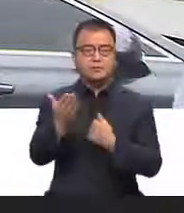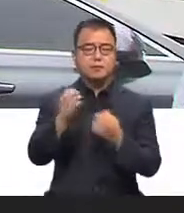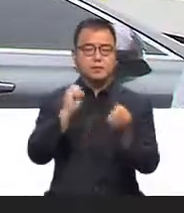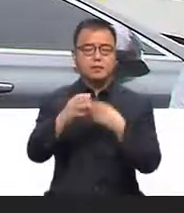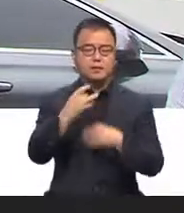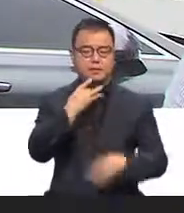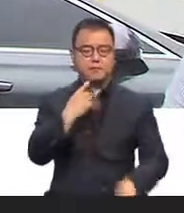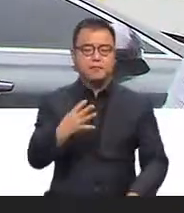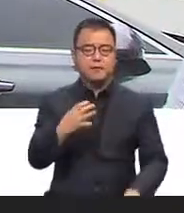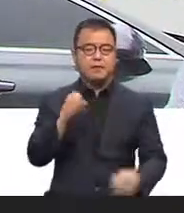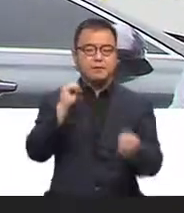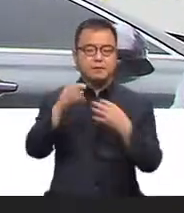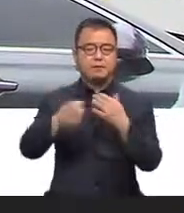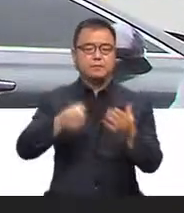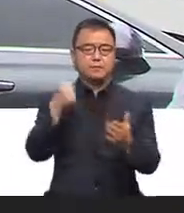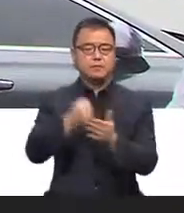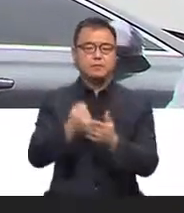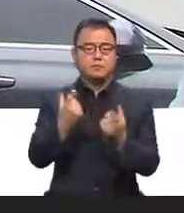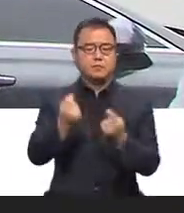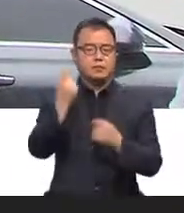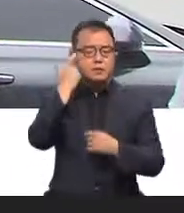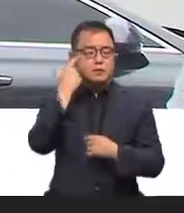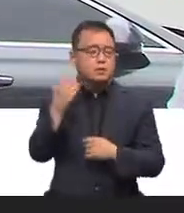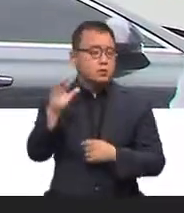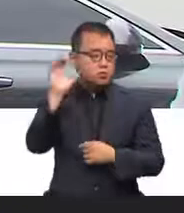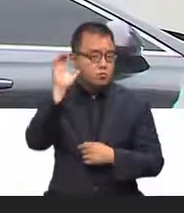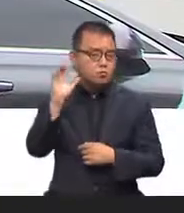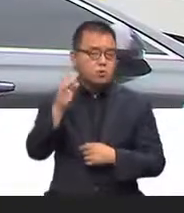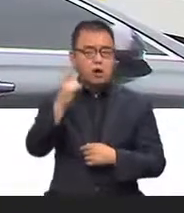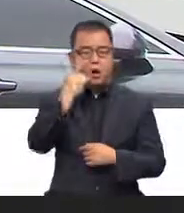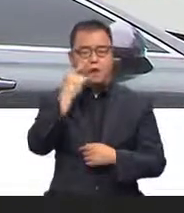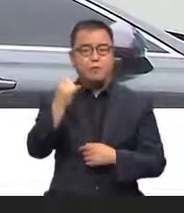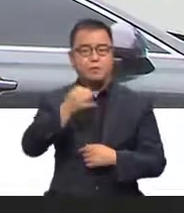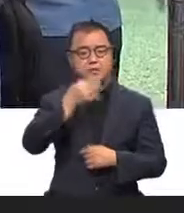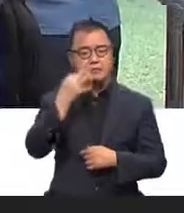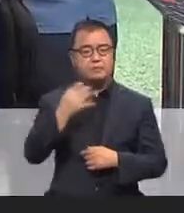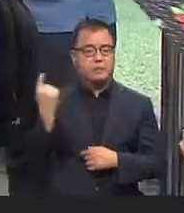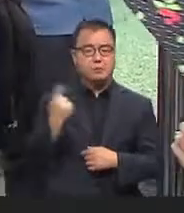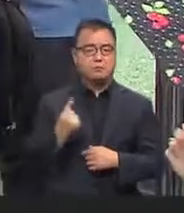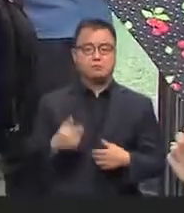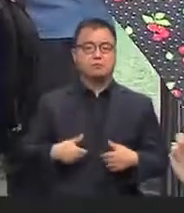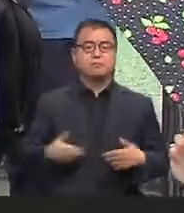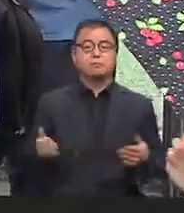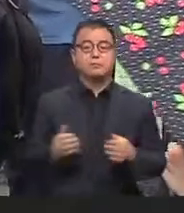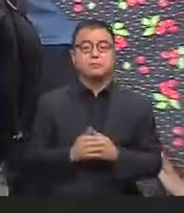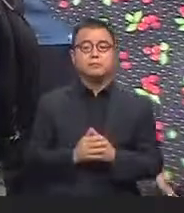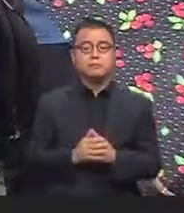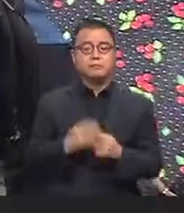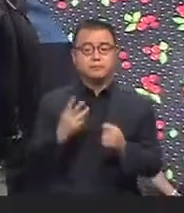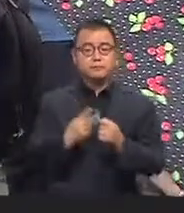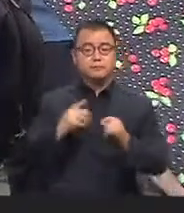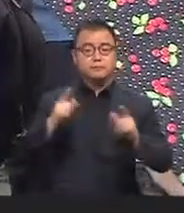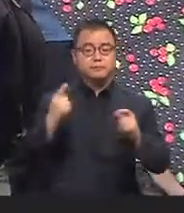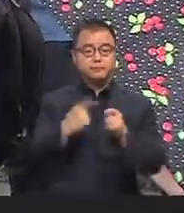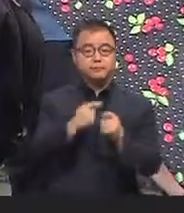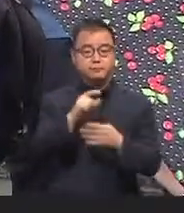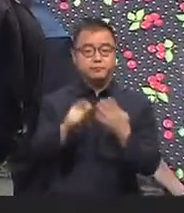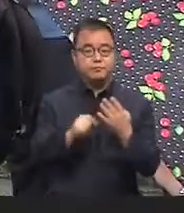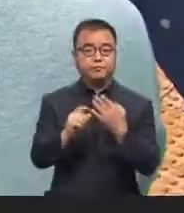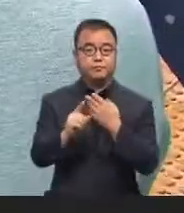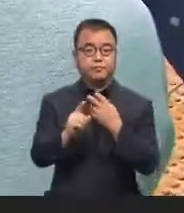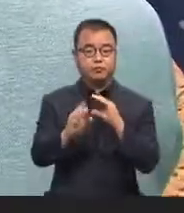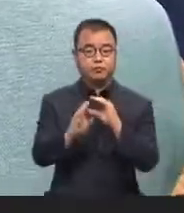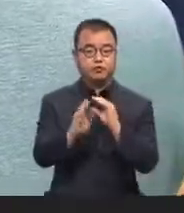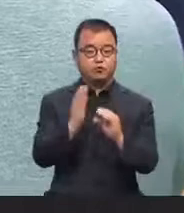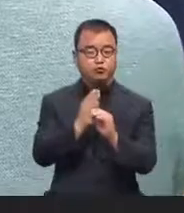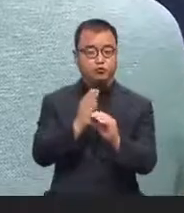답은 정해져 있는 그런 이런 청문회에 굳이 엄마들이 힘들게. 3일차 첫 순서인 중앙고는 청문에 큰